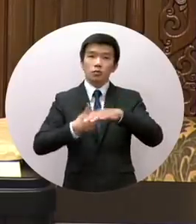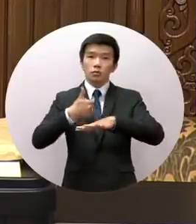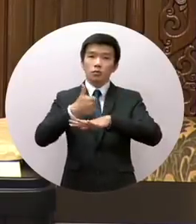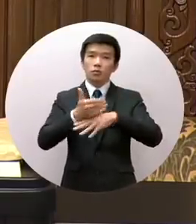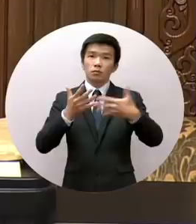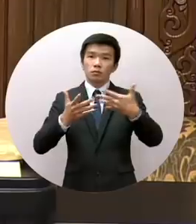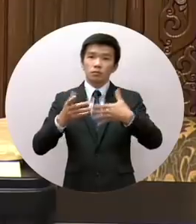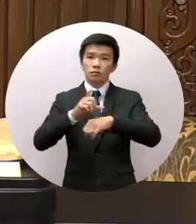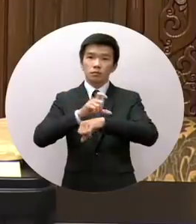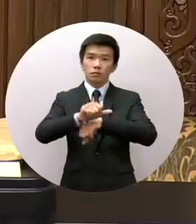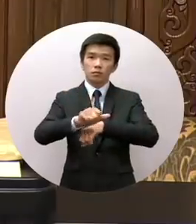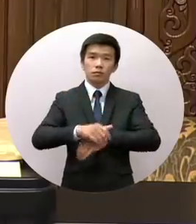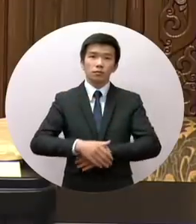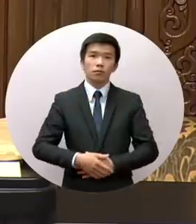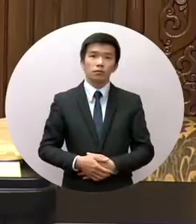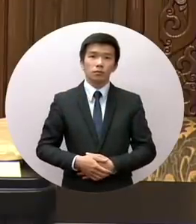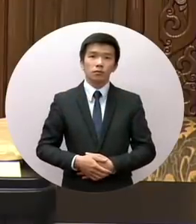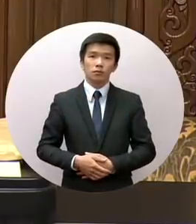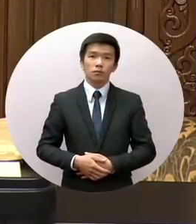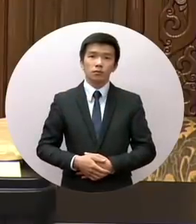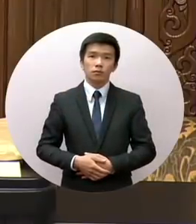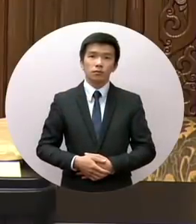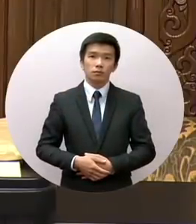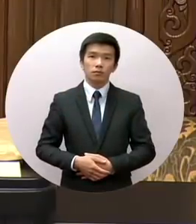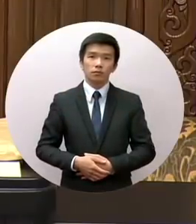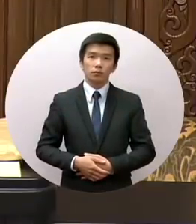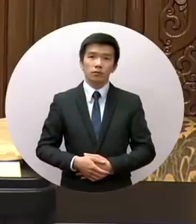为15分钟。